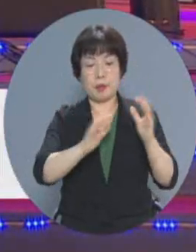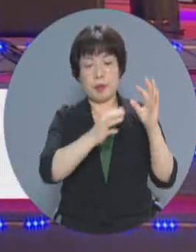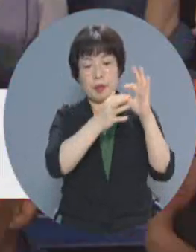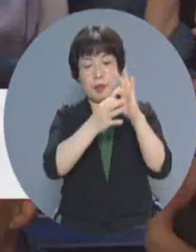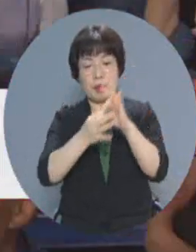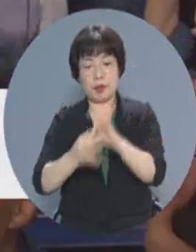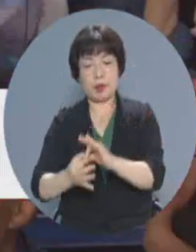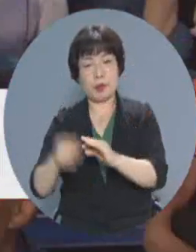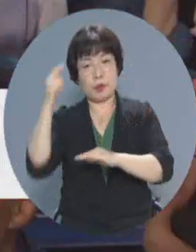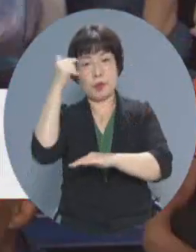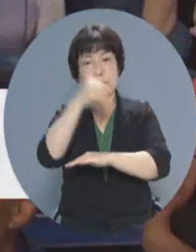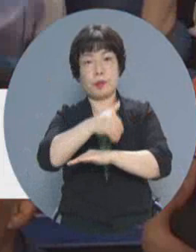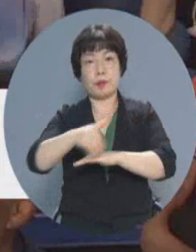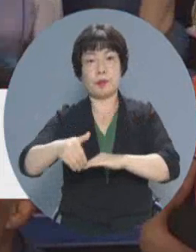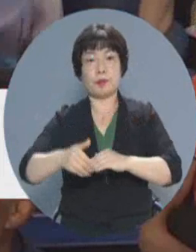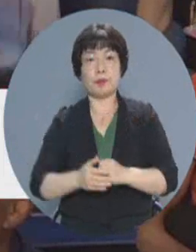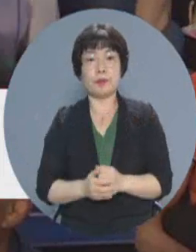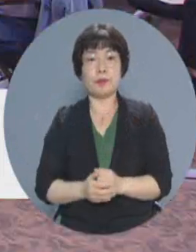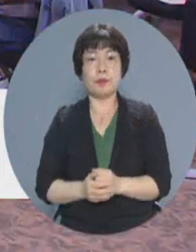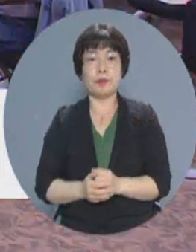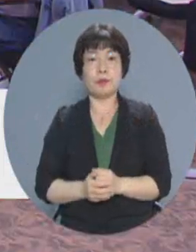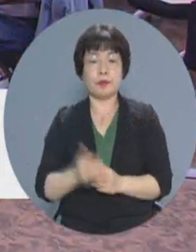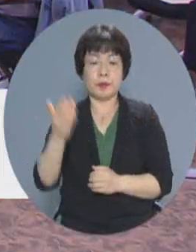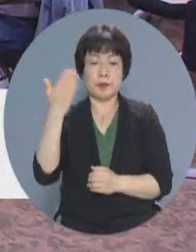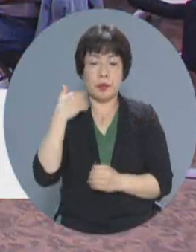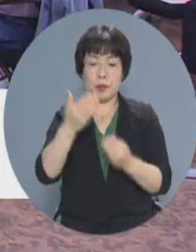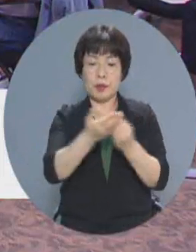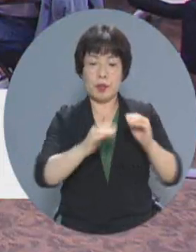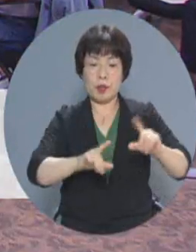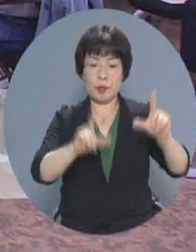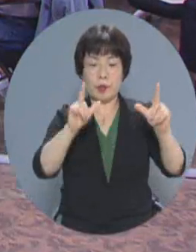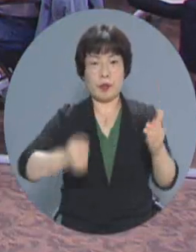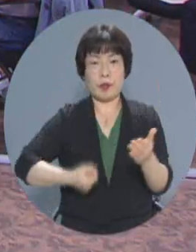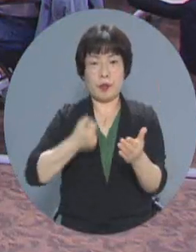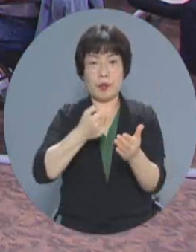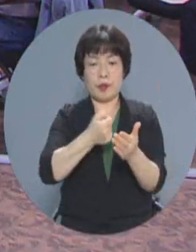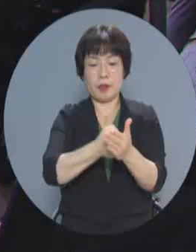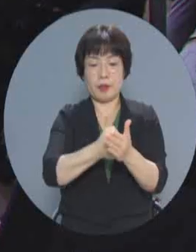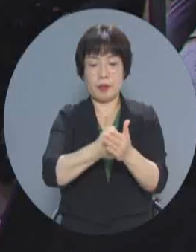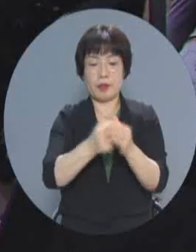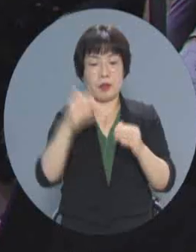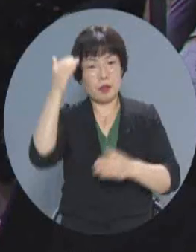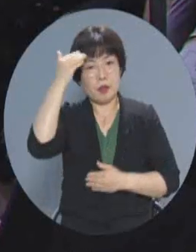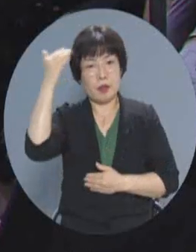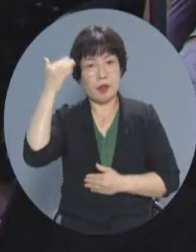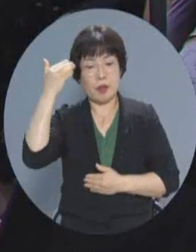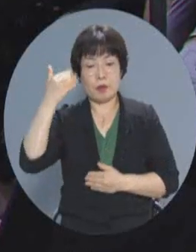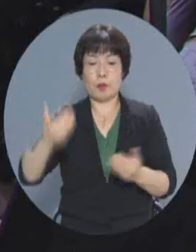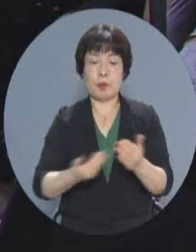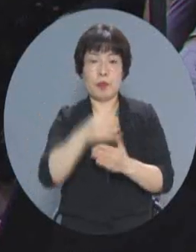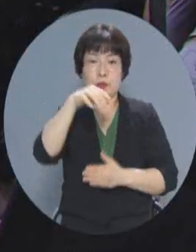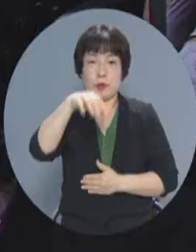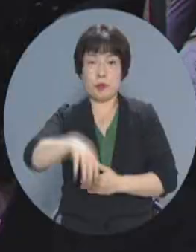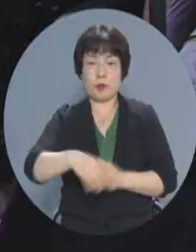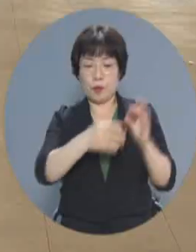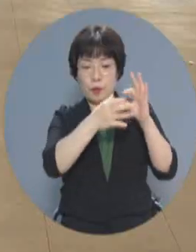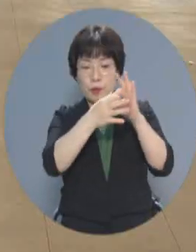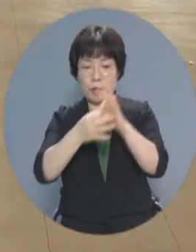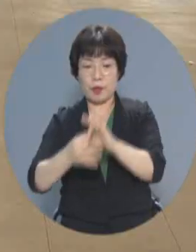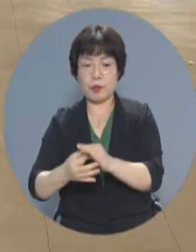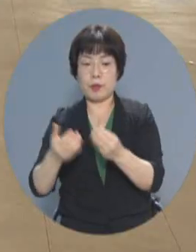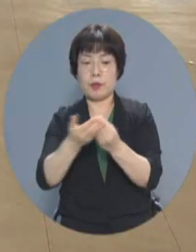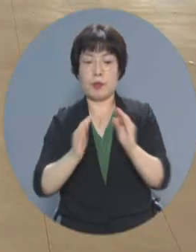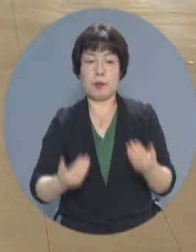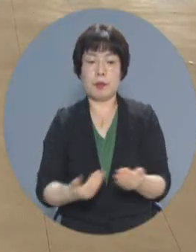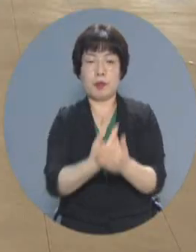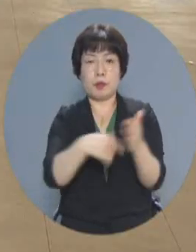연례 행사로 개최됩니다. 최근 섬의 날 지정과 함께 설립되는 한국섬진흥원도 지속가능한 섬